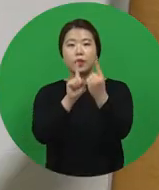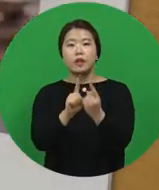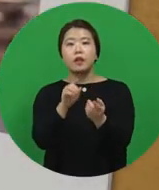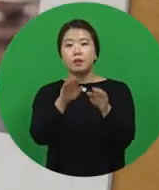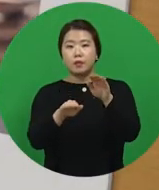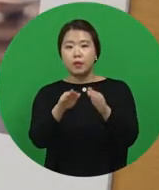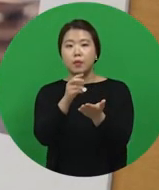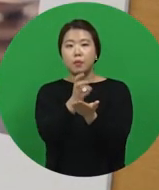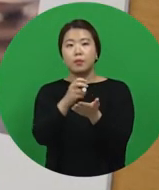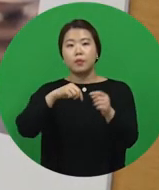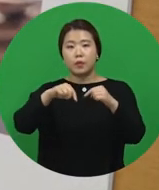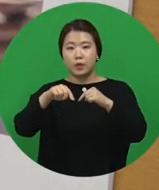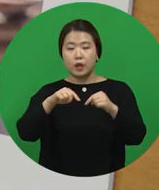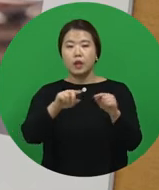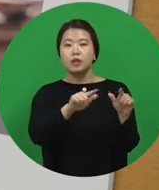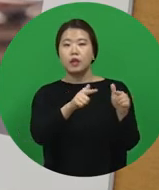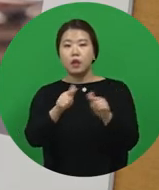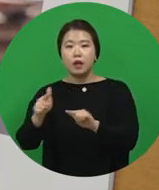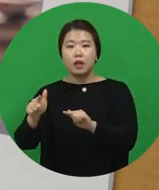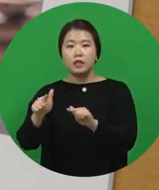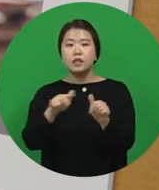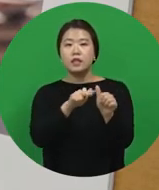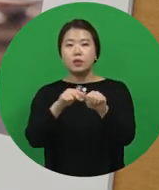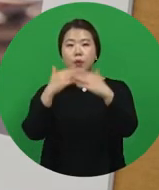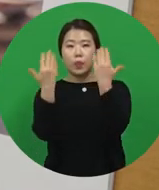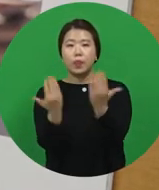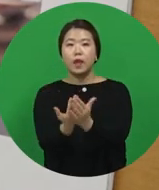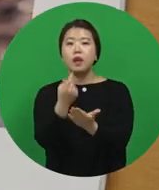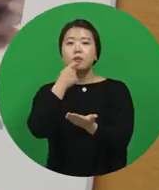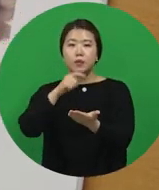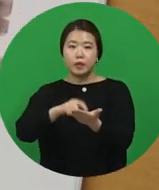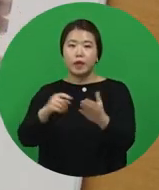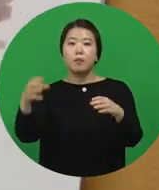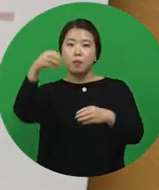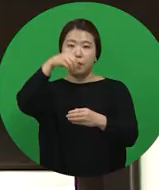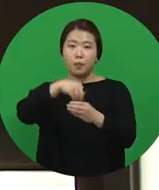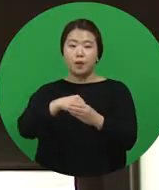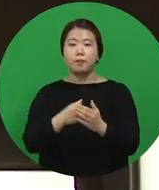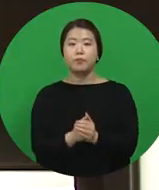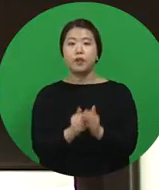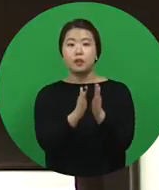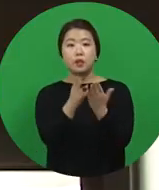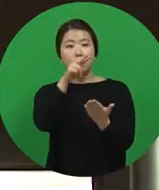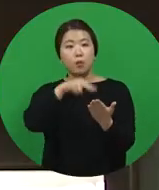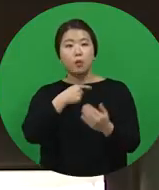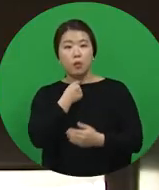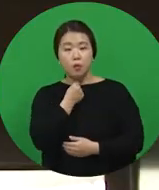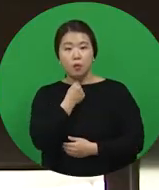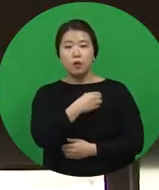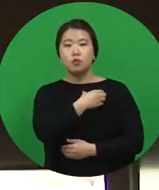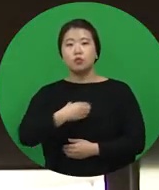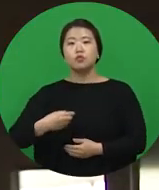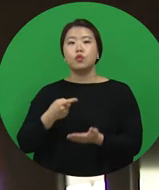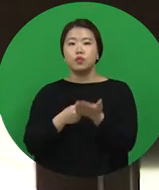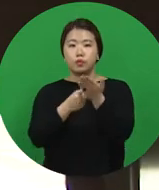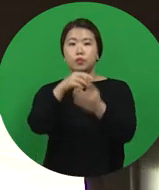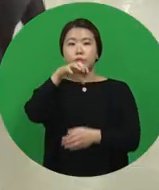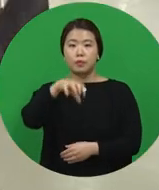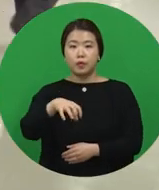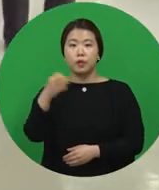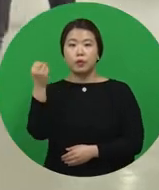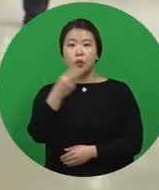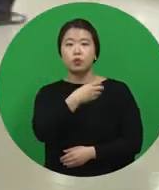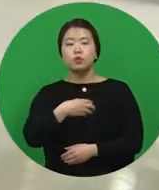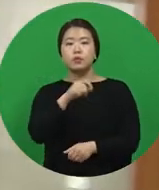정책 각종 생활 정보 등이 알기 쉽게 볼 수 있도록 담겨 있습니다 책자는 주민들의 방문이 많은 부 청 민원실